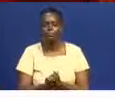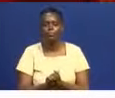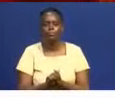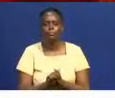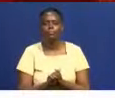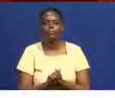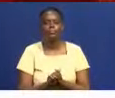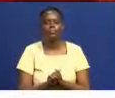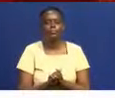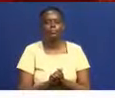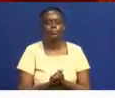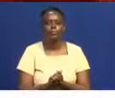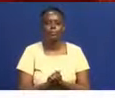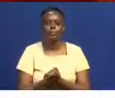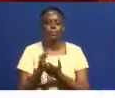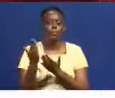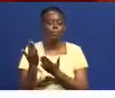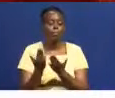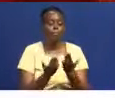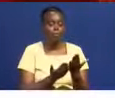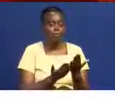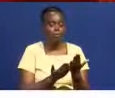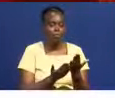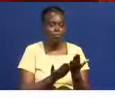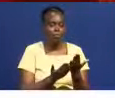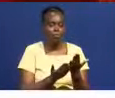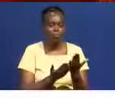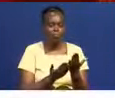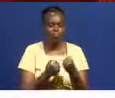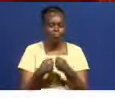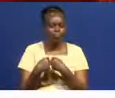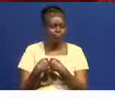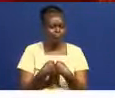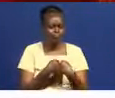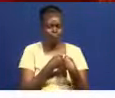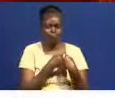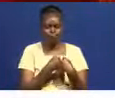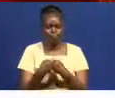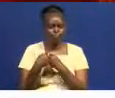uliweza kuleta mushkili mkubwa sana